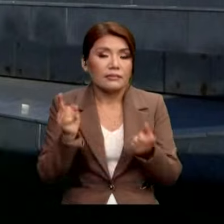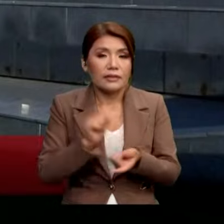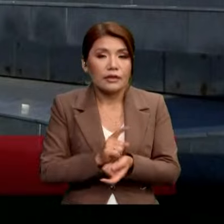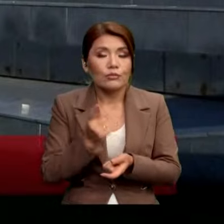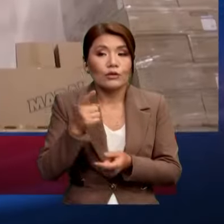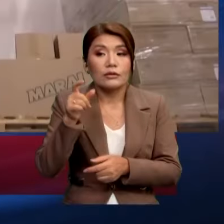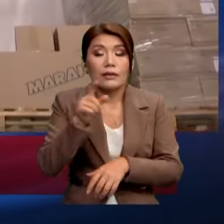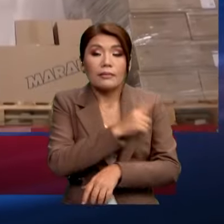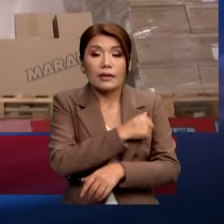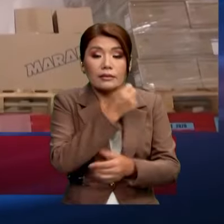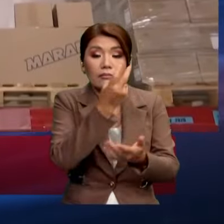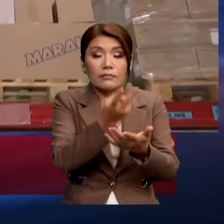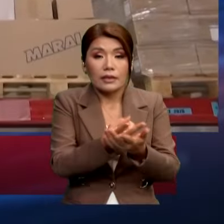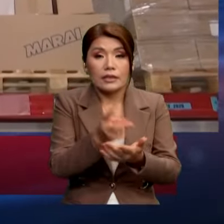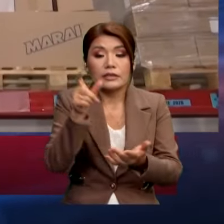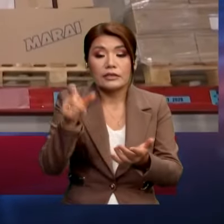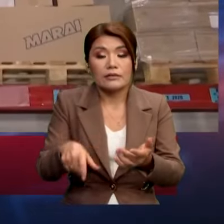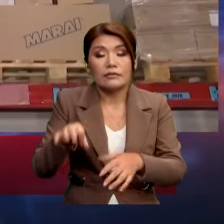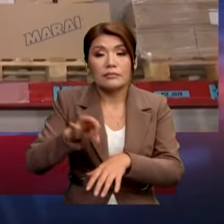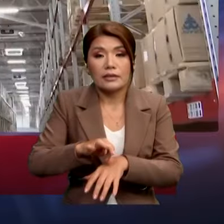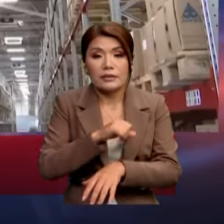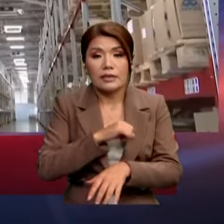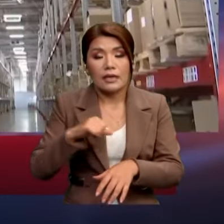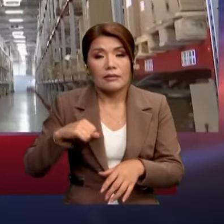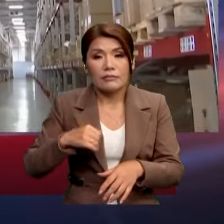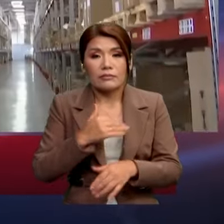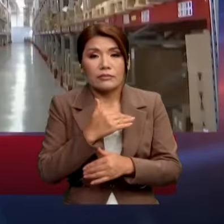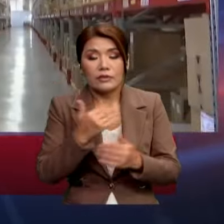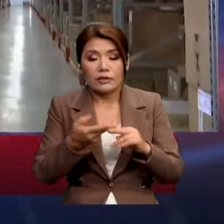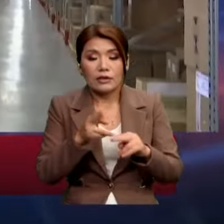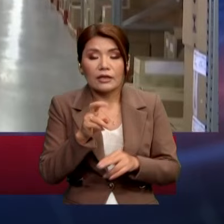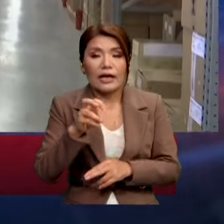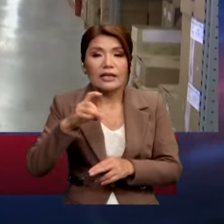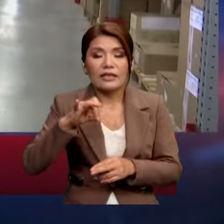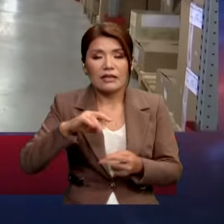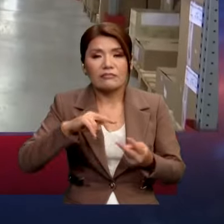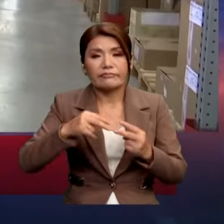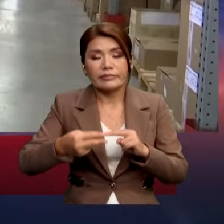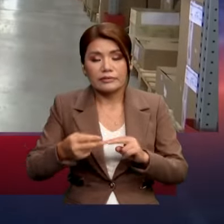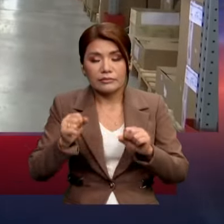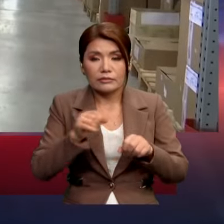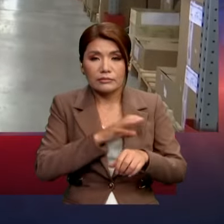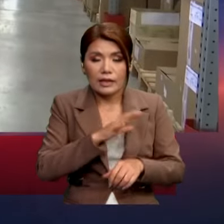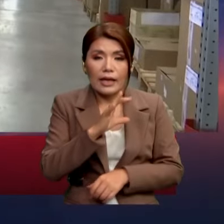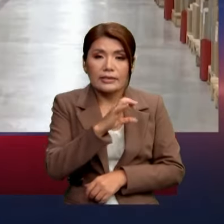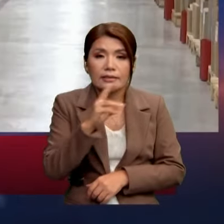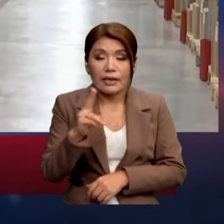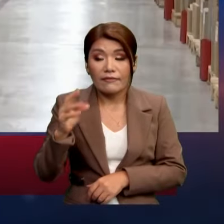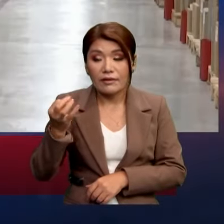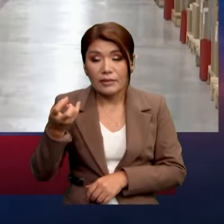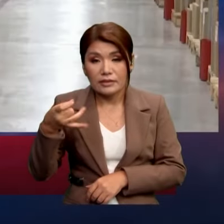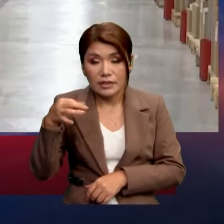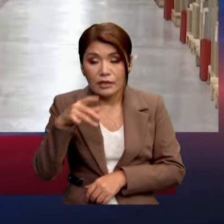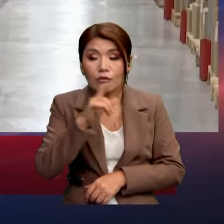Өйткені ауруханаға түскен науқастар өз еркінен тыс картелдің пешкасына айналғандай. СК фармация